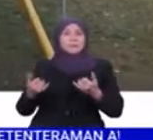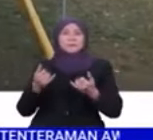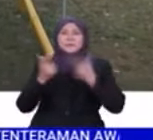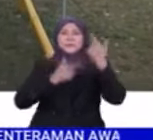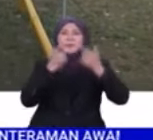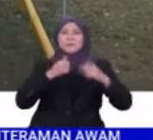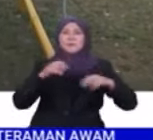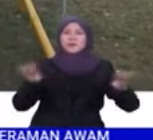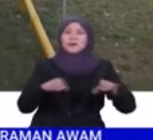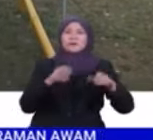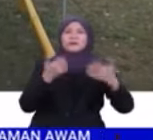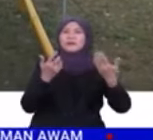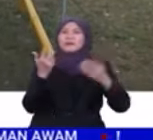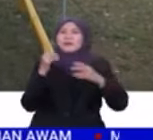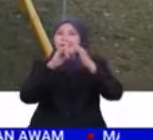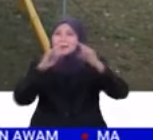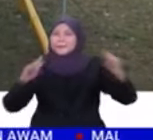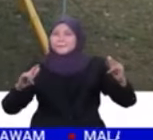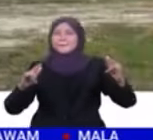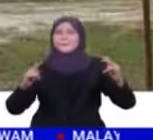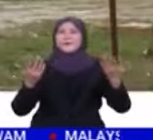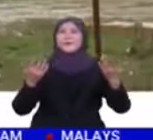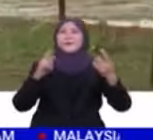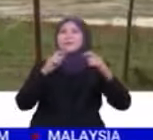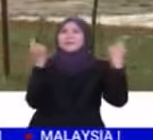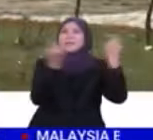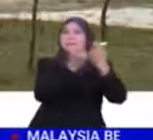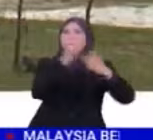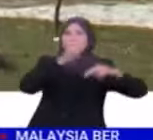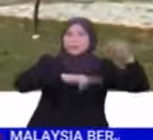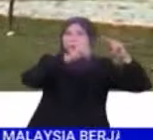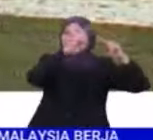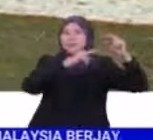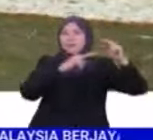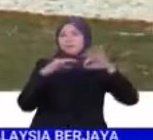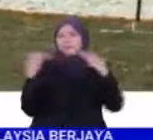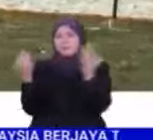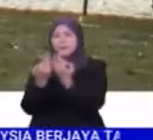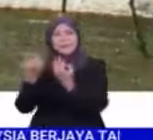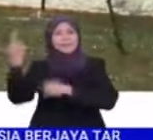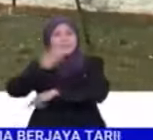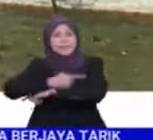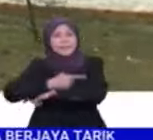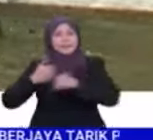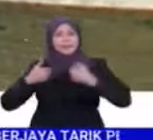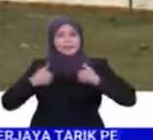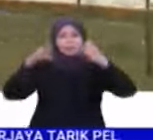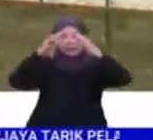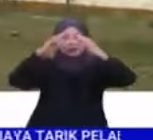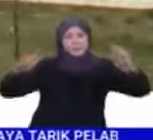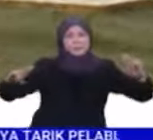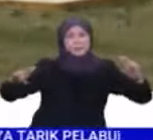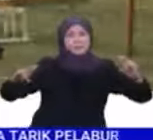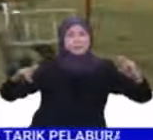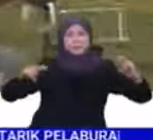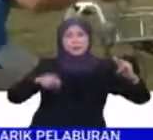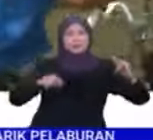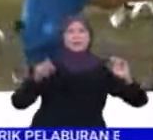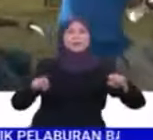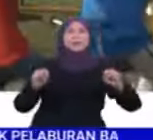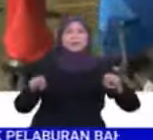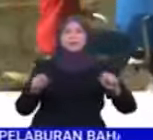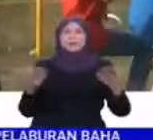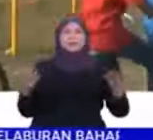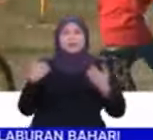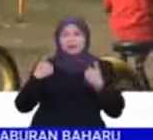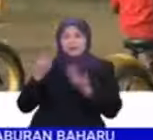team building, nak buat family day. Jadi dengan adanya perkhemahan ni dapat membantulah yang